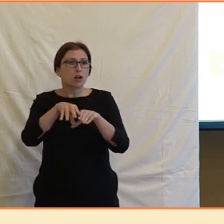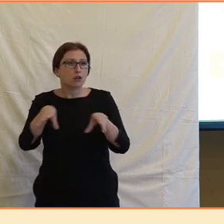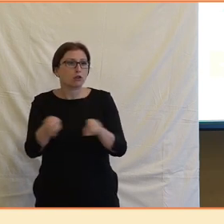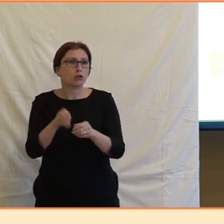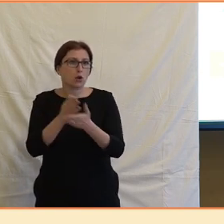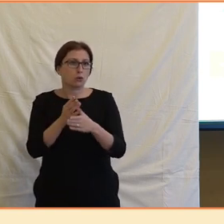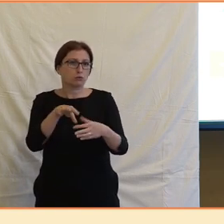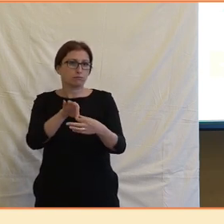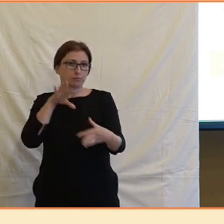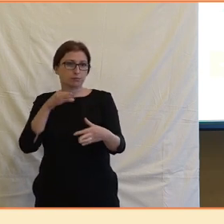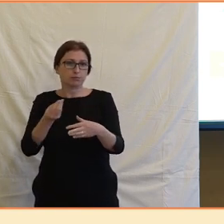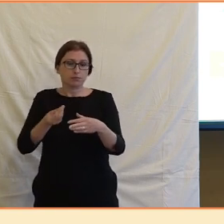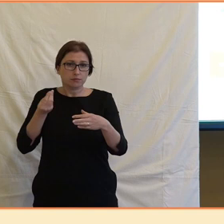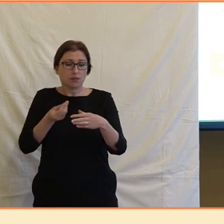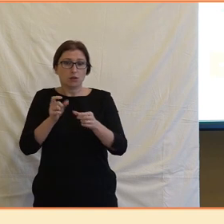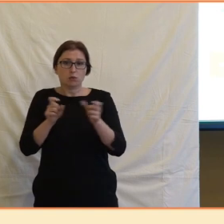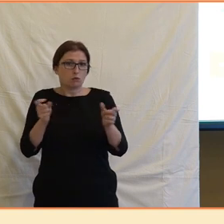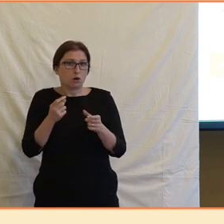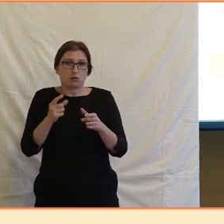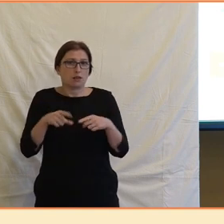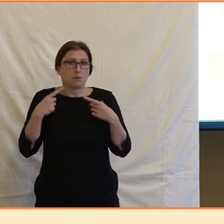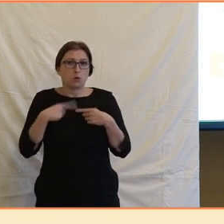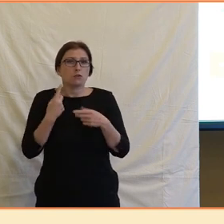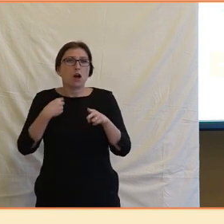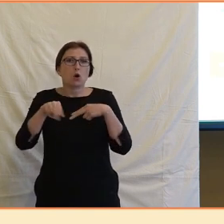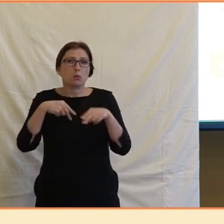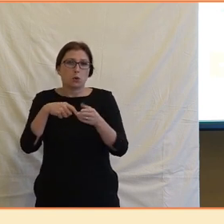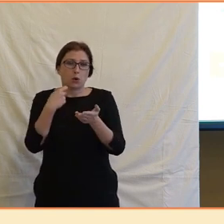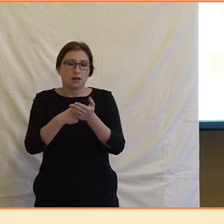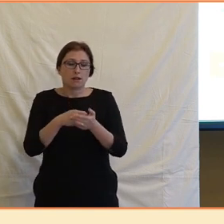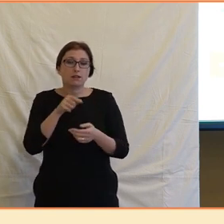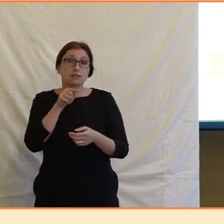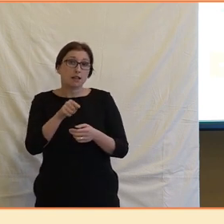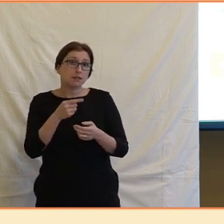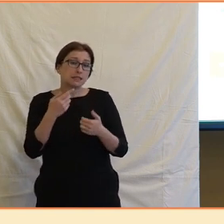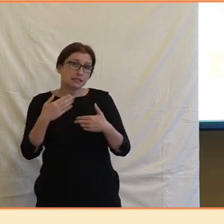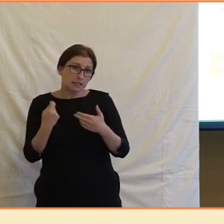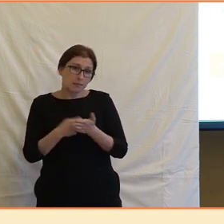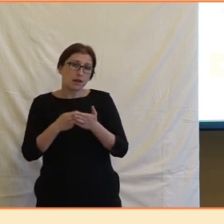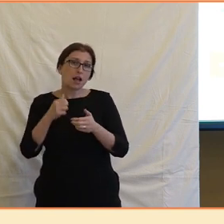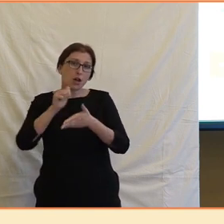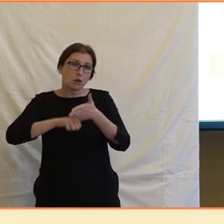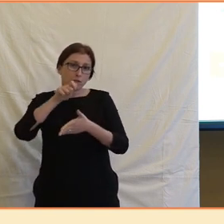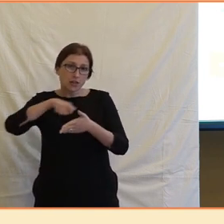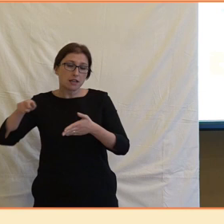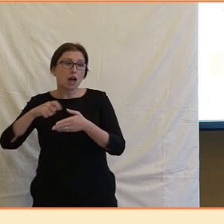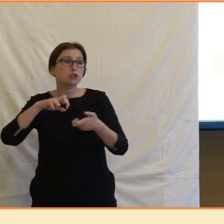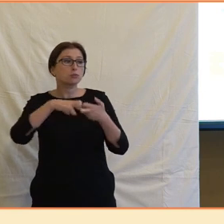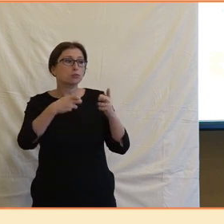pokud ti to používají, ty komunikační platformy. Takže vnímání vlastně toho problému mezi novináři si,